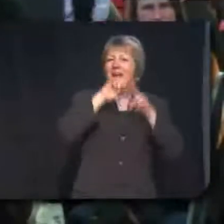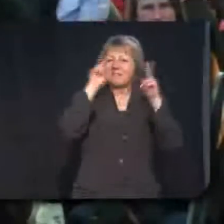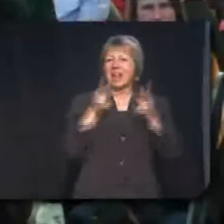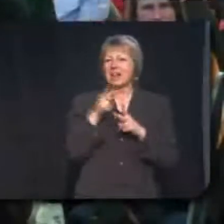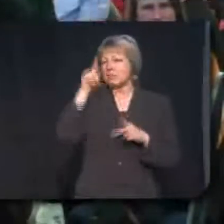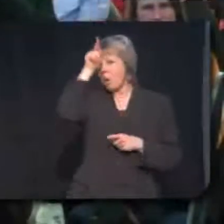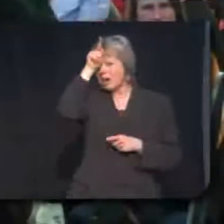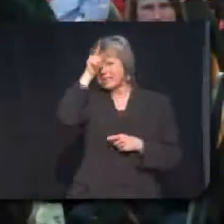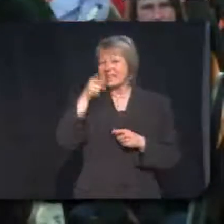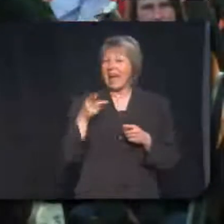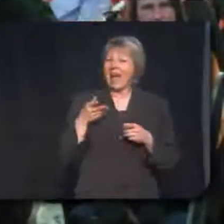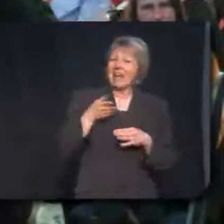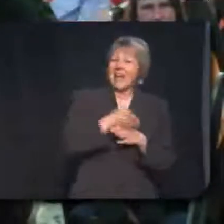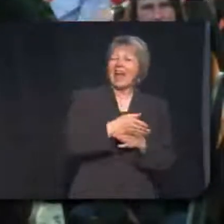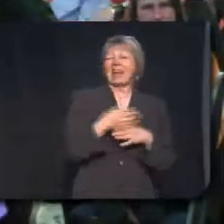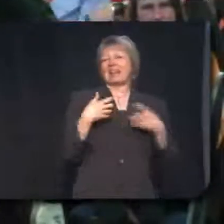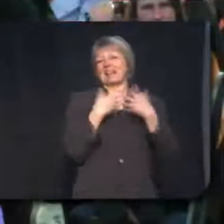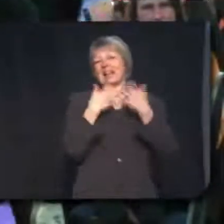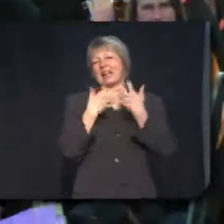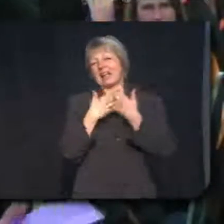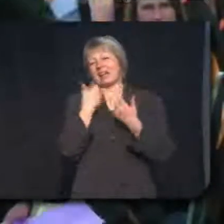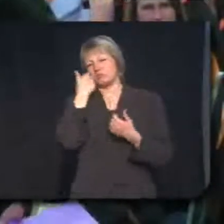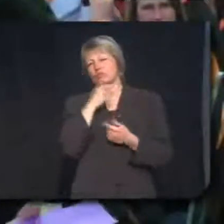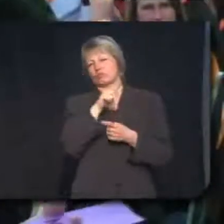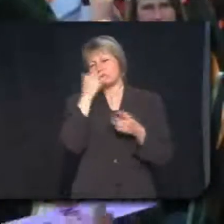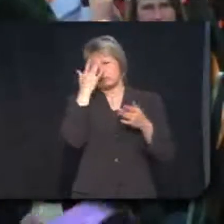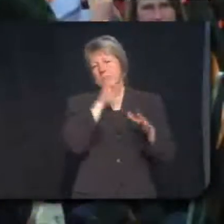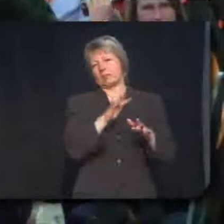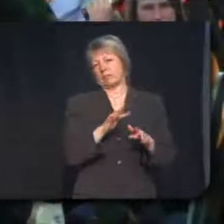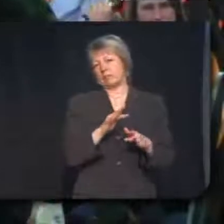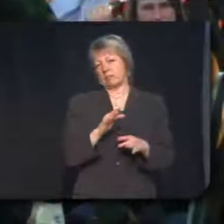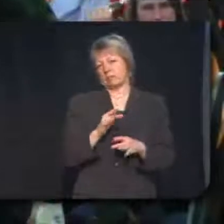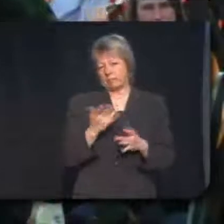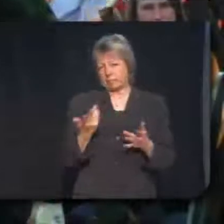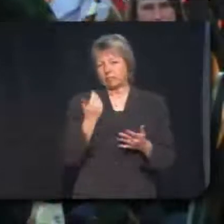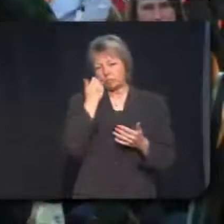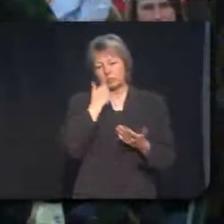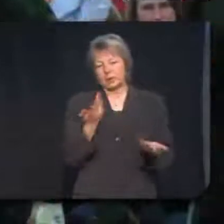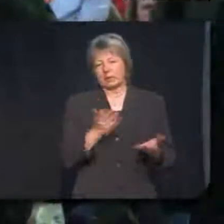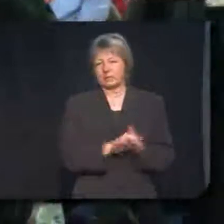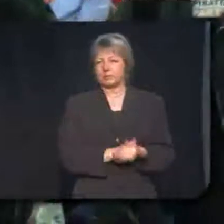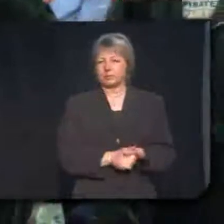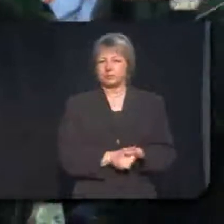und ist es mir völlig egal wegen gestellt hat